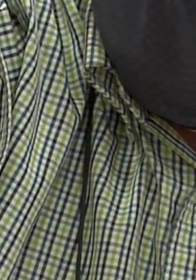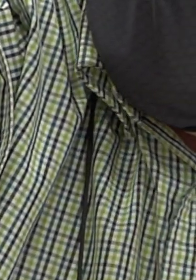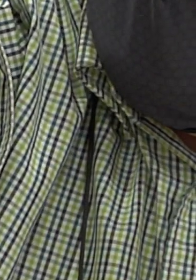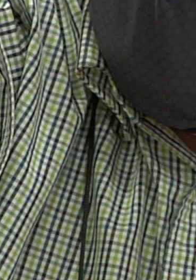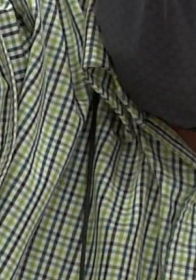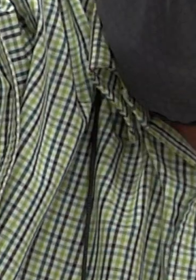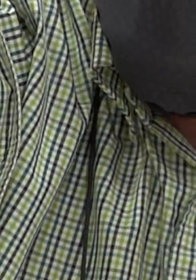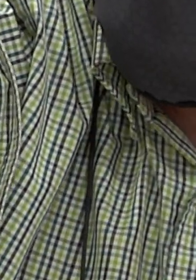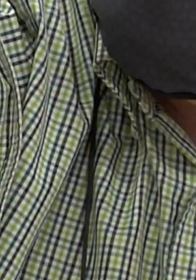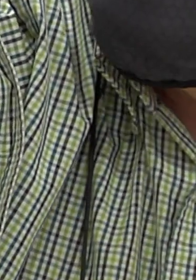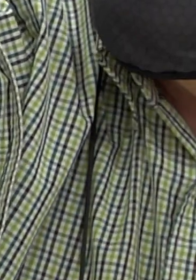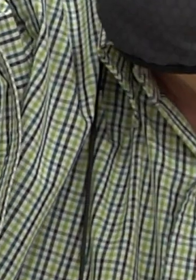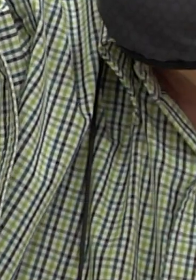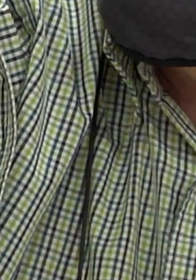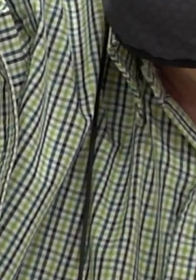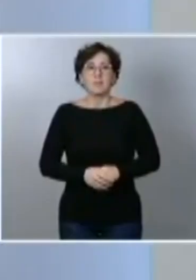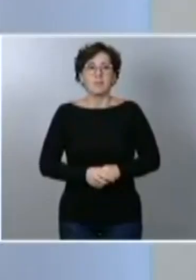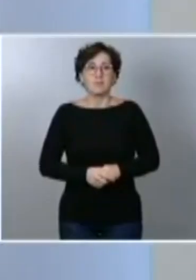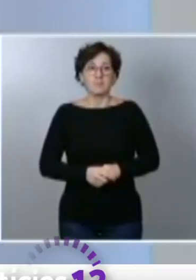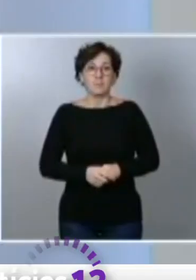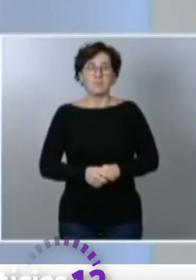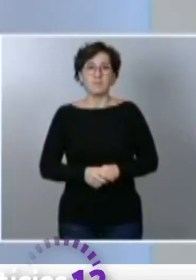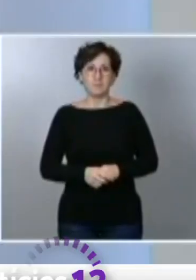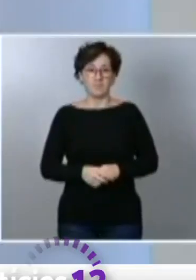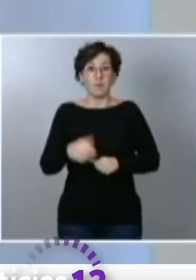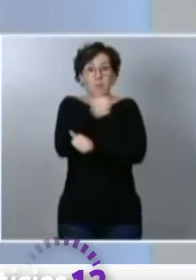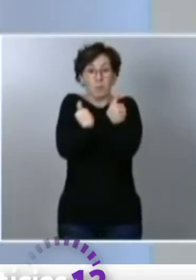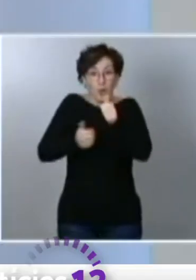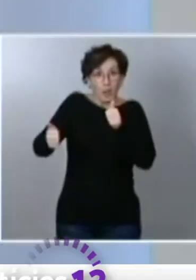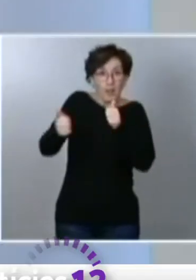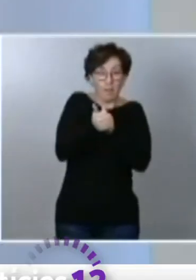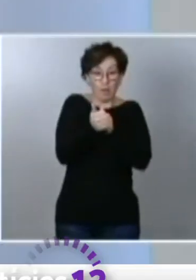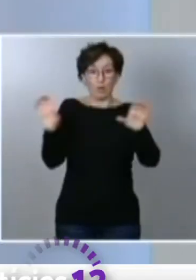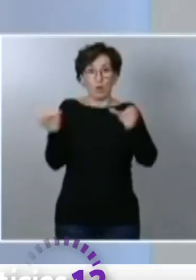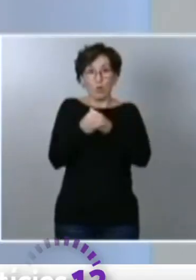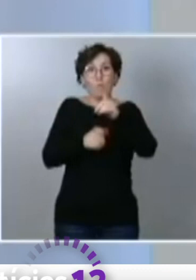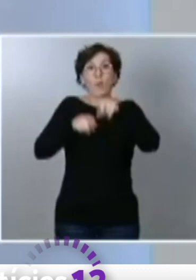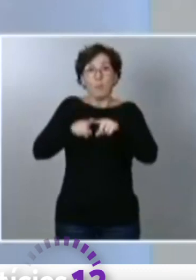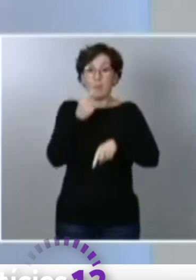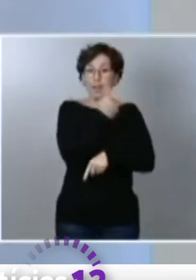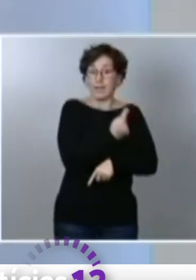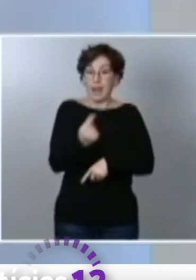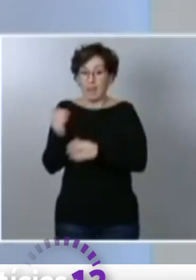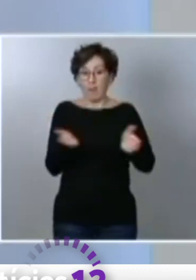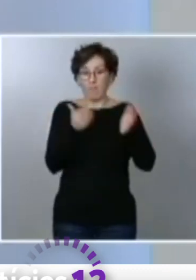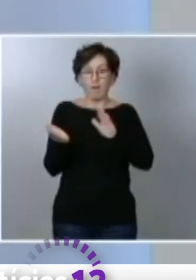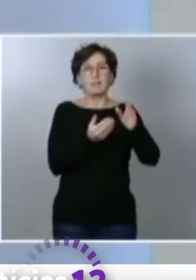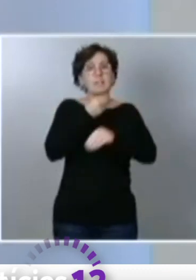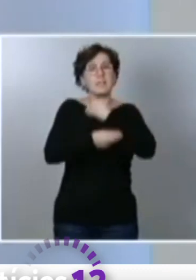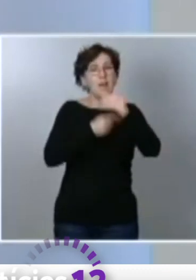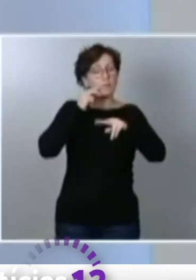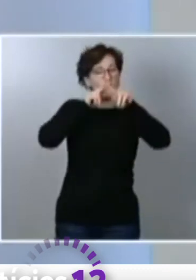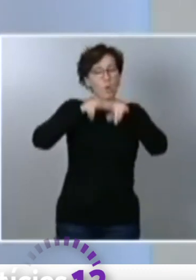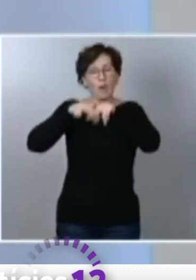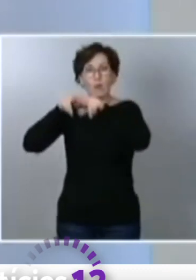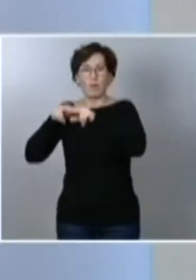grups de població. La priorització de los grupos a vacunar en cada una de las etapas se ha realizado una evaluación de 18 grupos